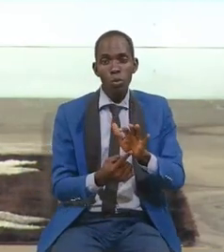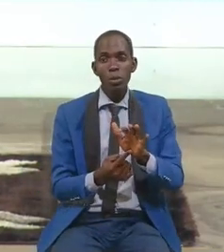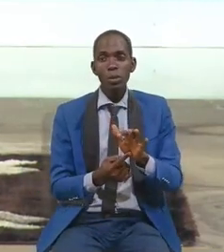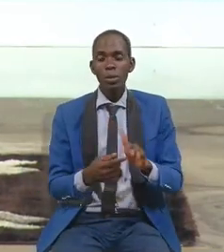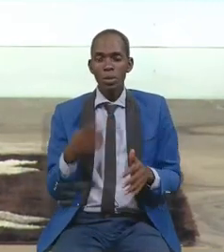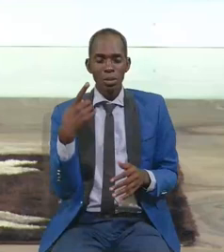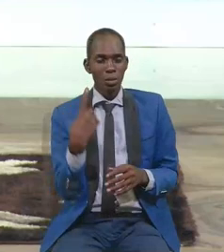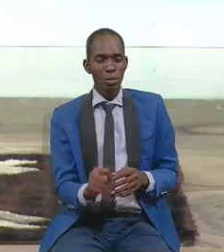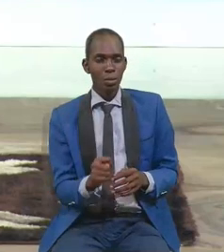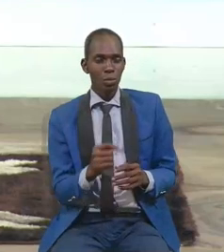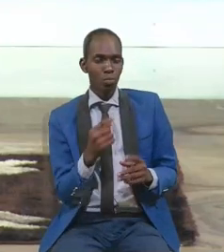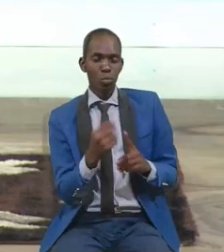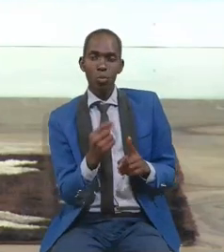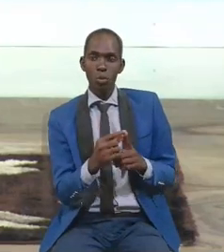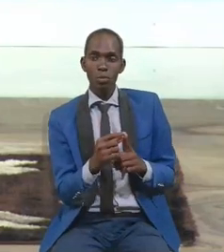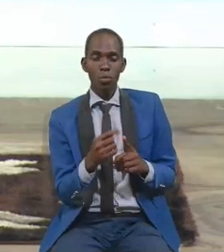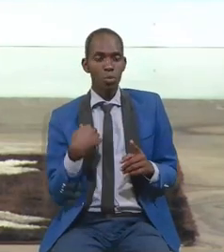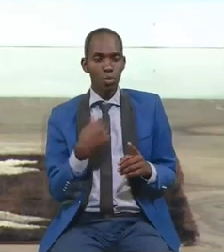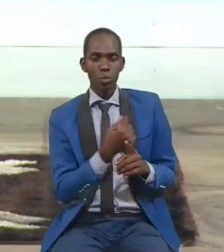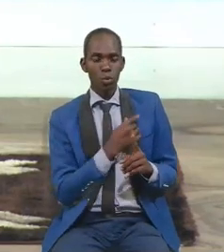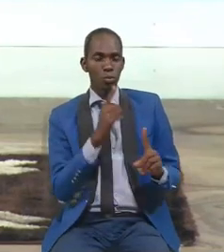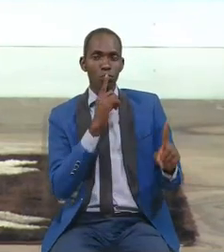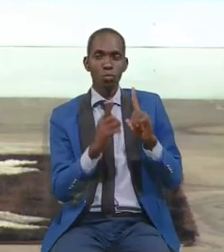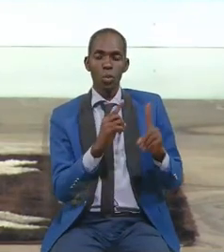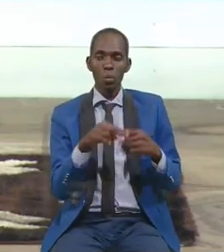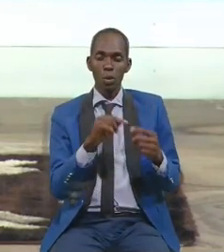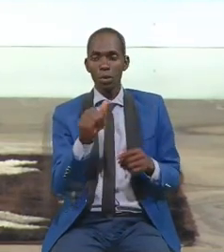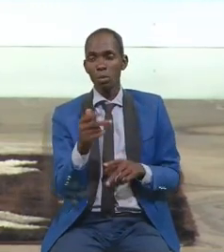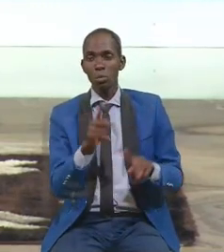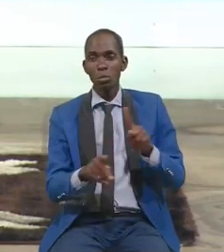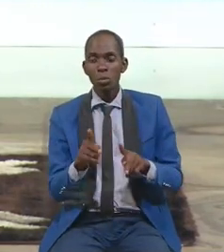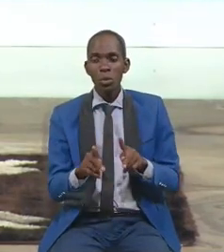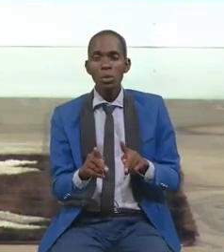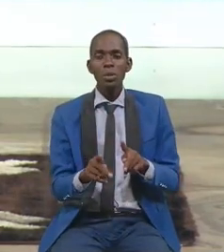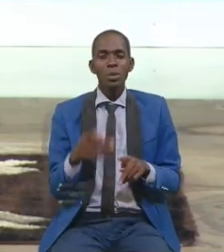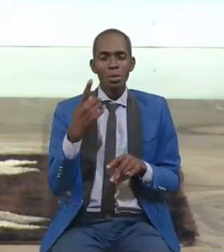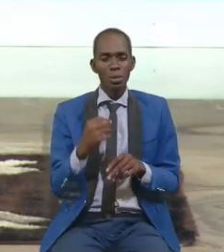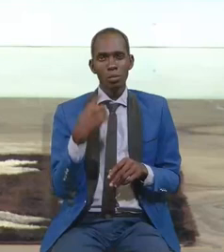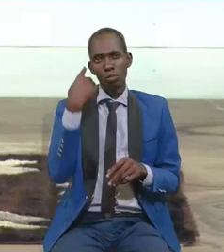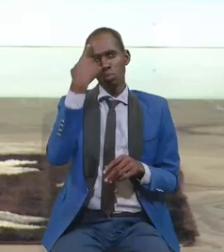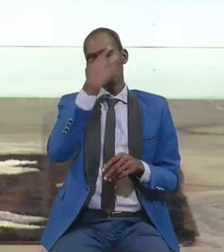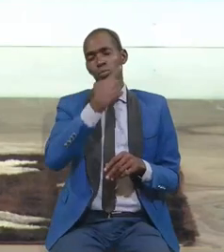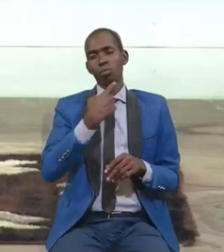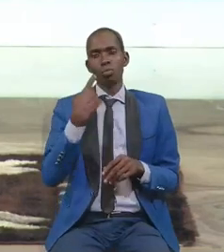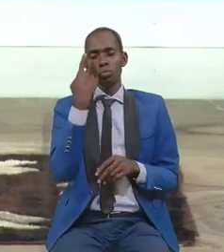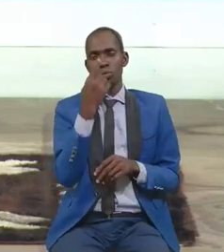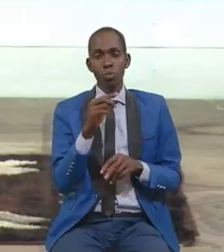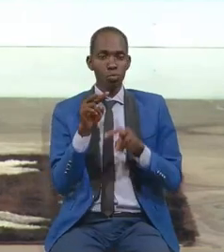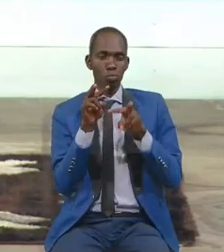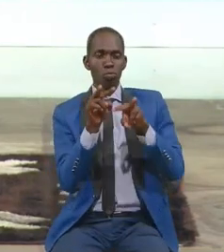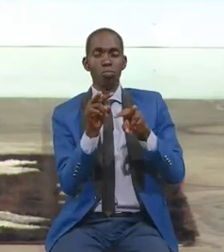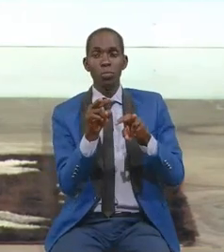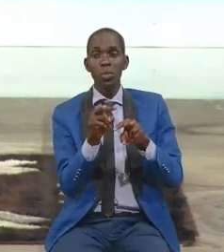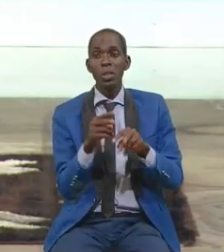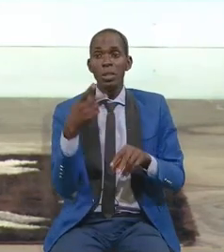nous faisons, les paroles de notre bouche et le regard de notre visage, l'interaction que nous